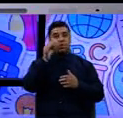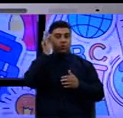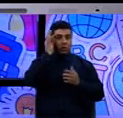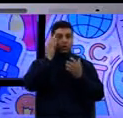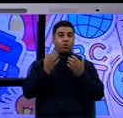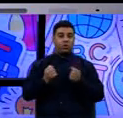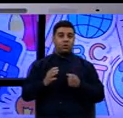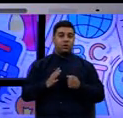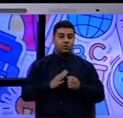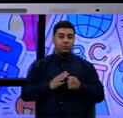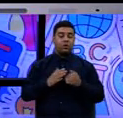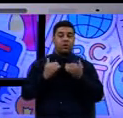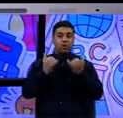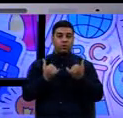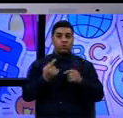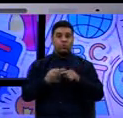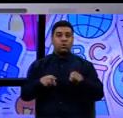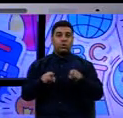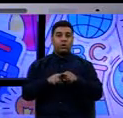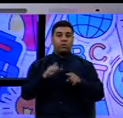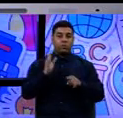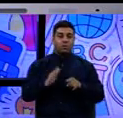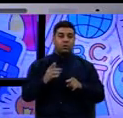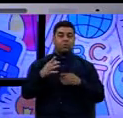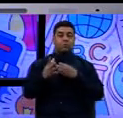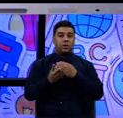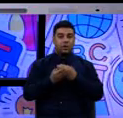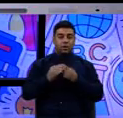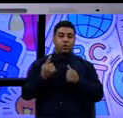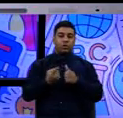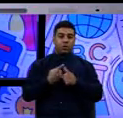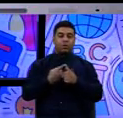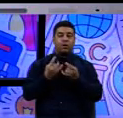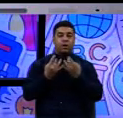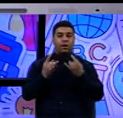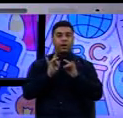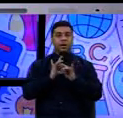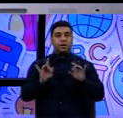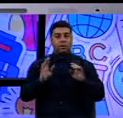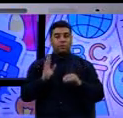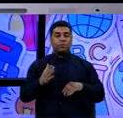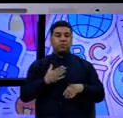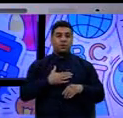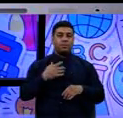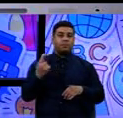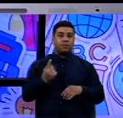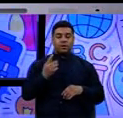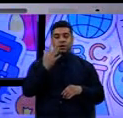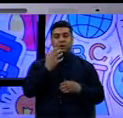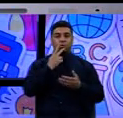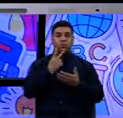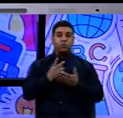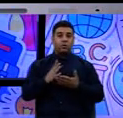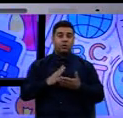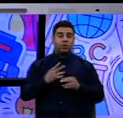bilimlaringiz yodingizga tushdimi? Keling, unday bo'lsa, birgalikda nomlarni aytamiz. Demak, biz birinchi rasmda